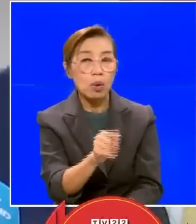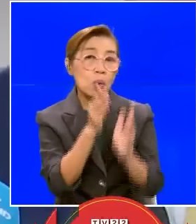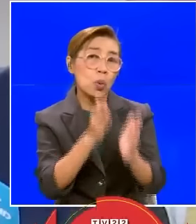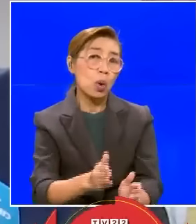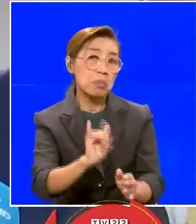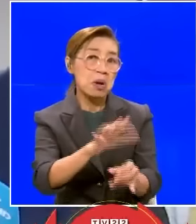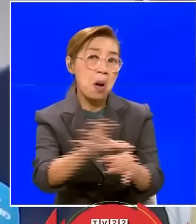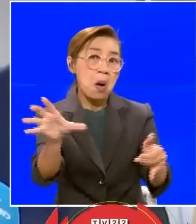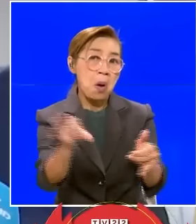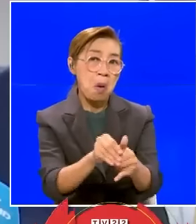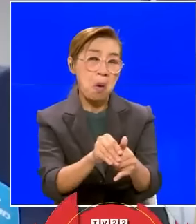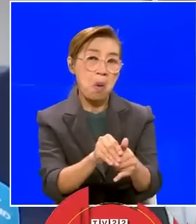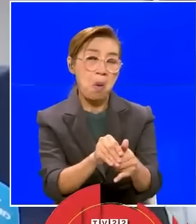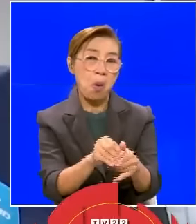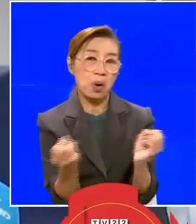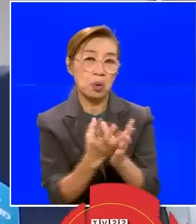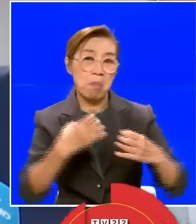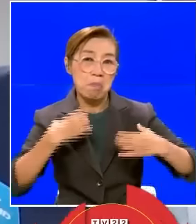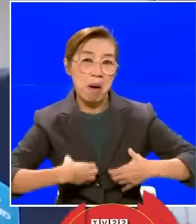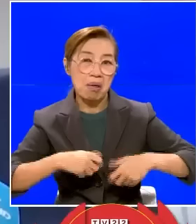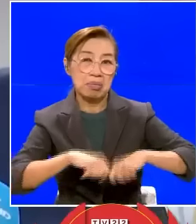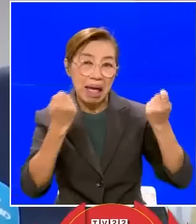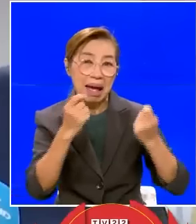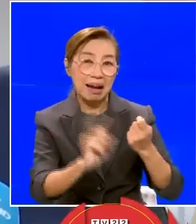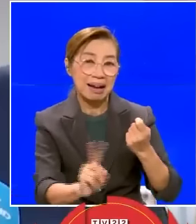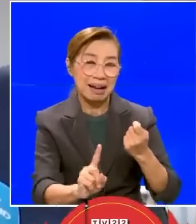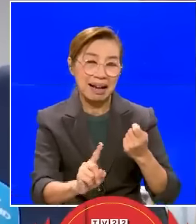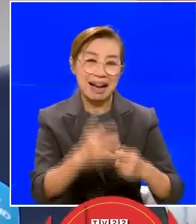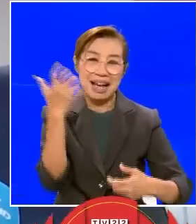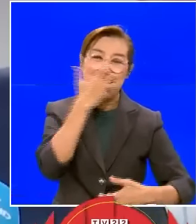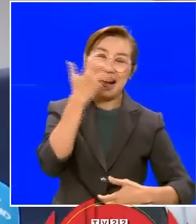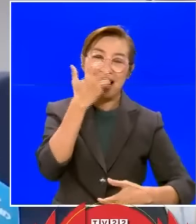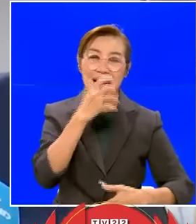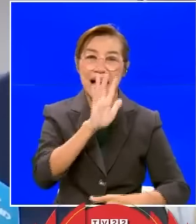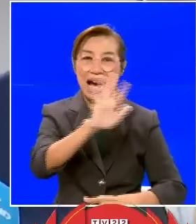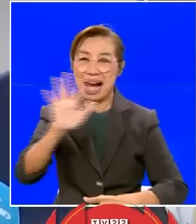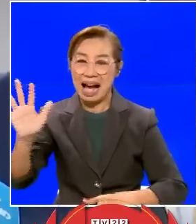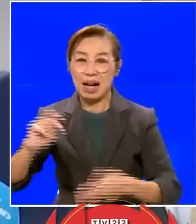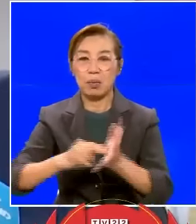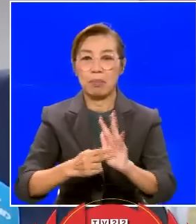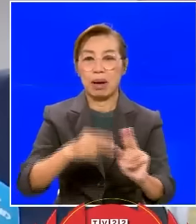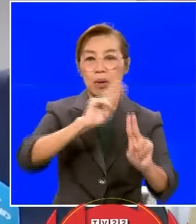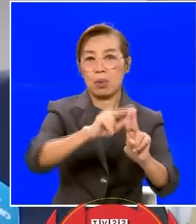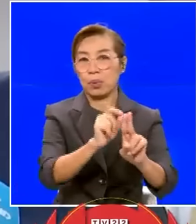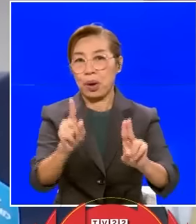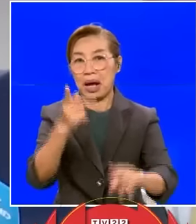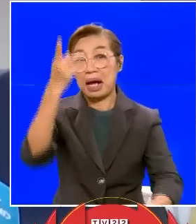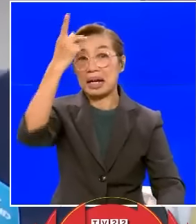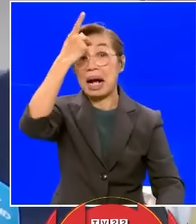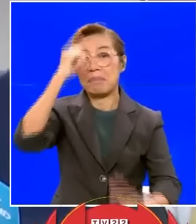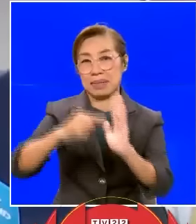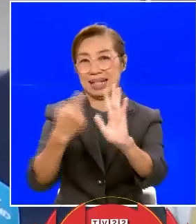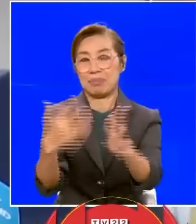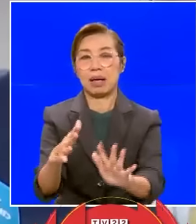นขนาดปอดแหกเลยนี้แล้วก็ฮ่าฮ่าฮ่าฮ่าแล้วแฮชแท็กว่ากำเริ่มทำงานโอ้ก็อันนี้ก็เ